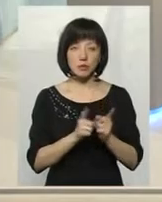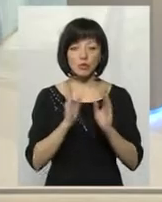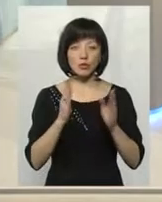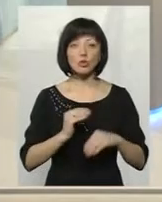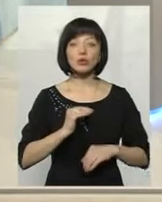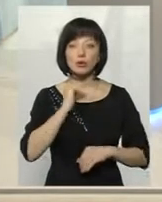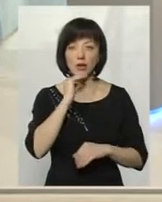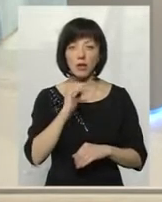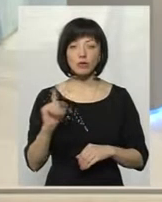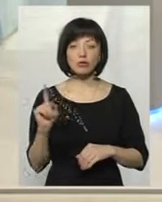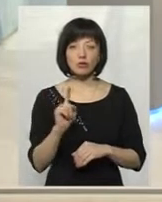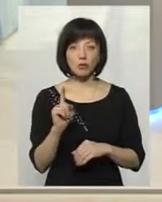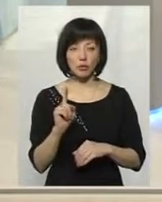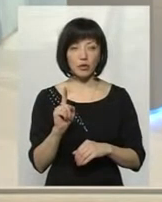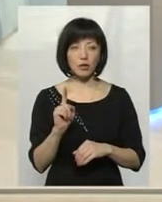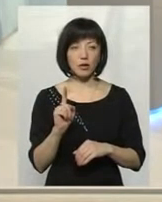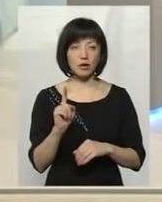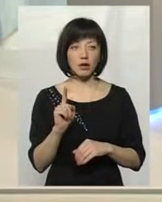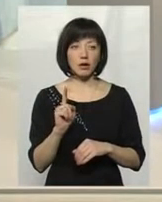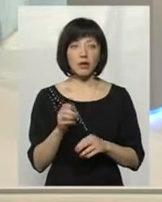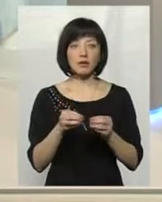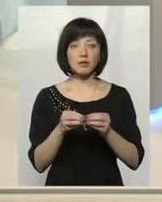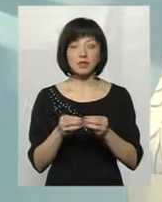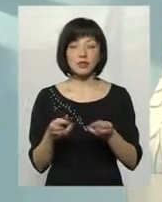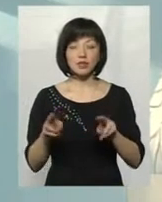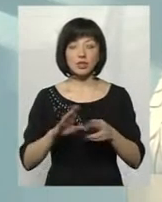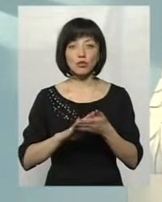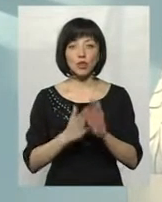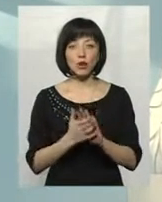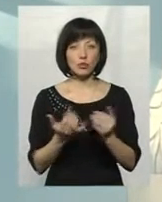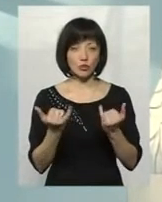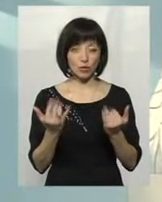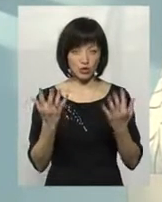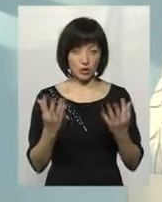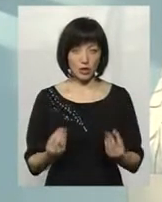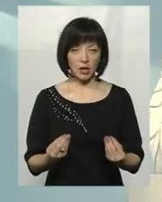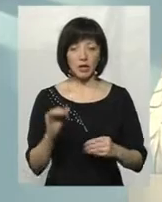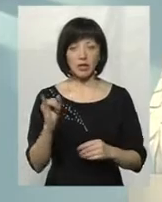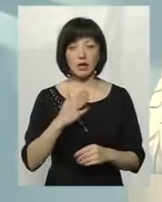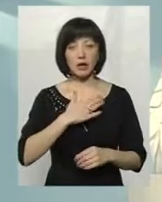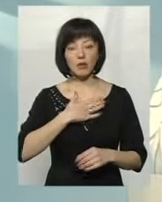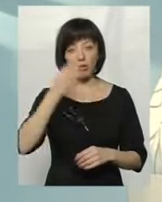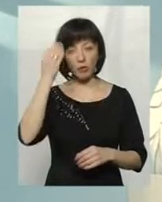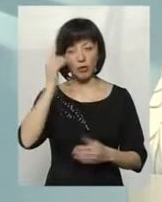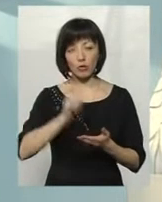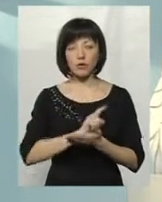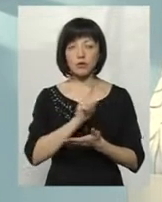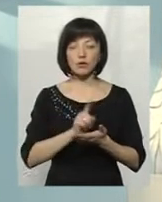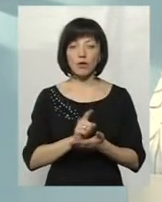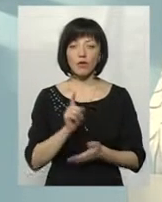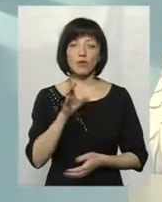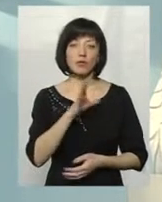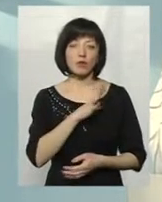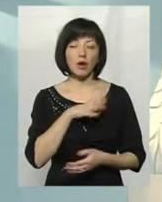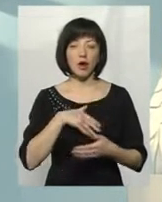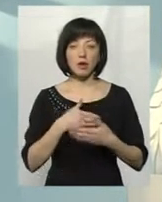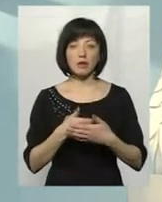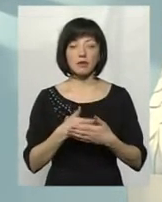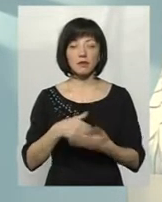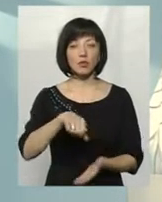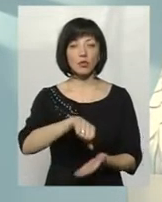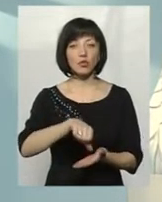щоб стримати хоча б ту ситуацію, яка є сьогодні. І на мій погляд, обов'язковою має бути активна